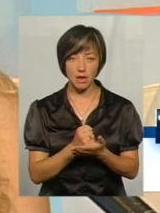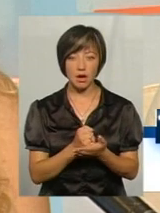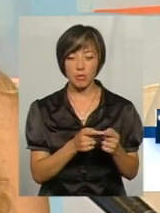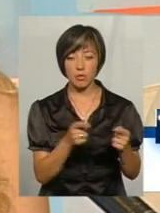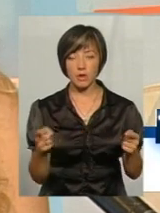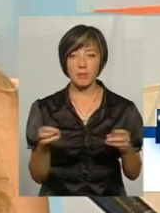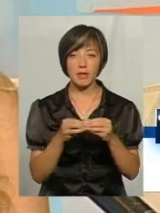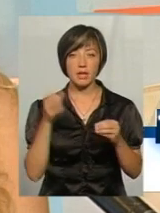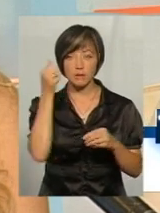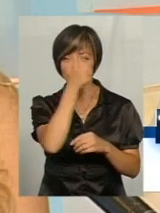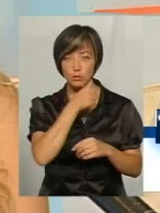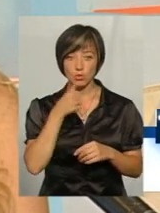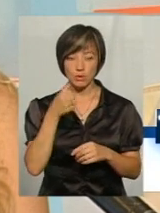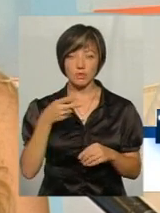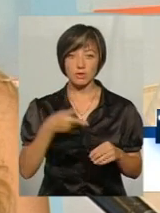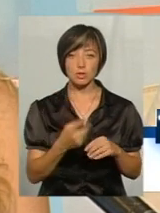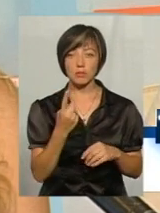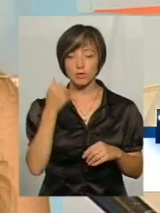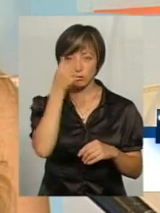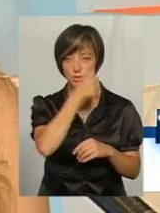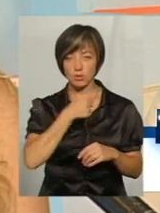10 років, до 2001 по